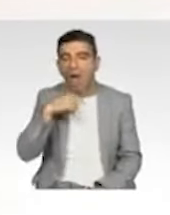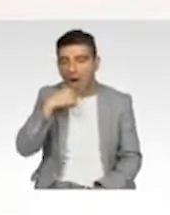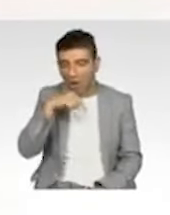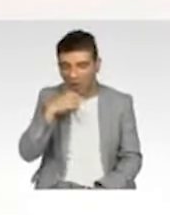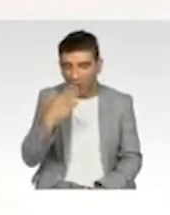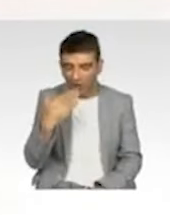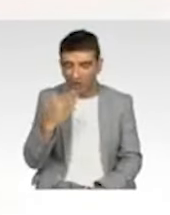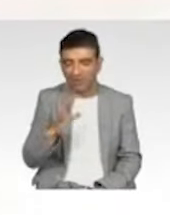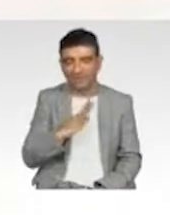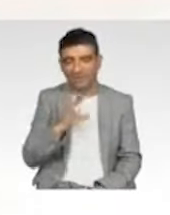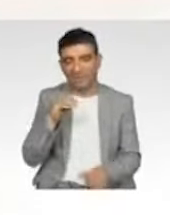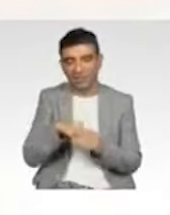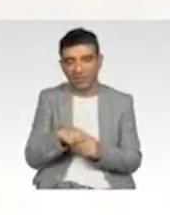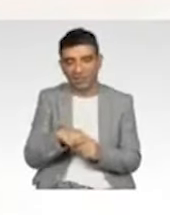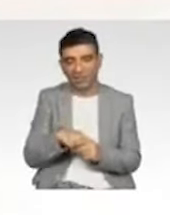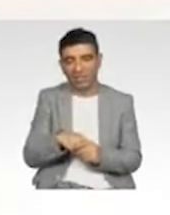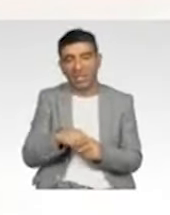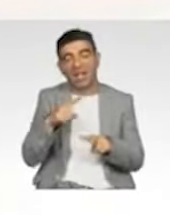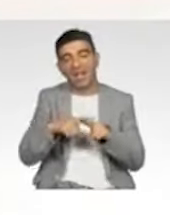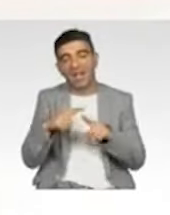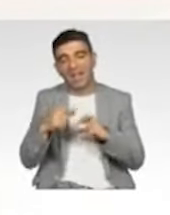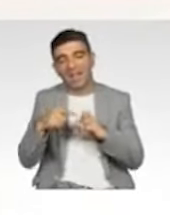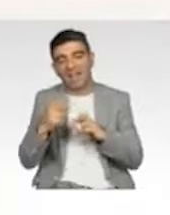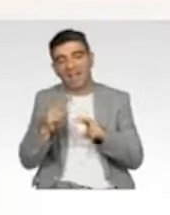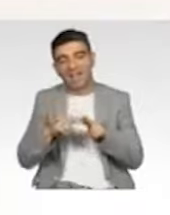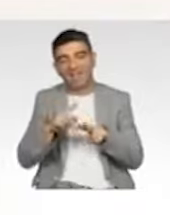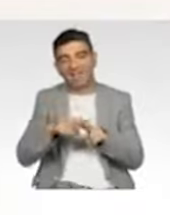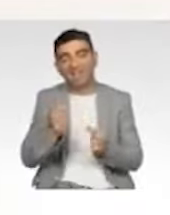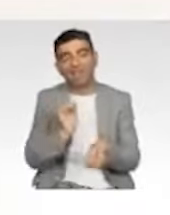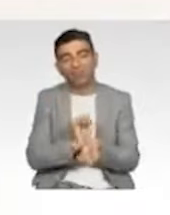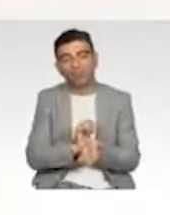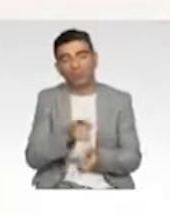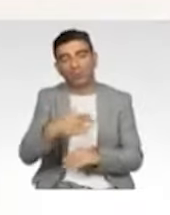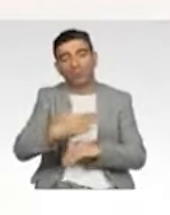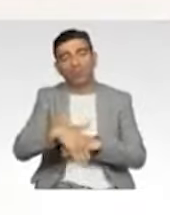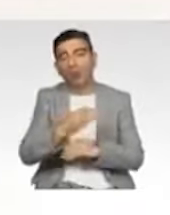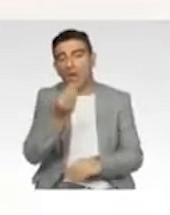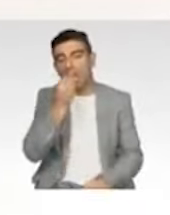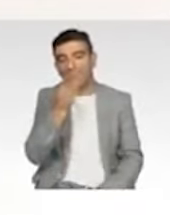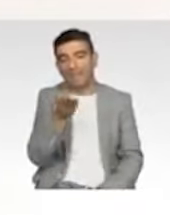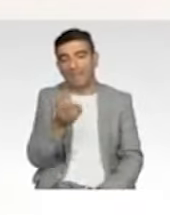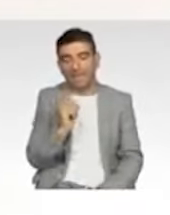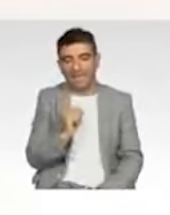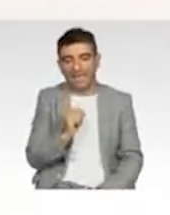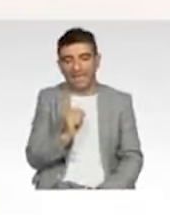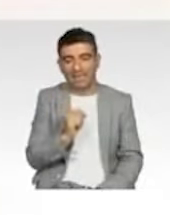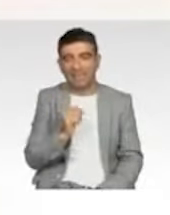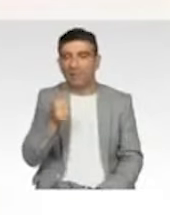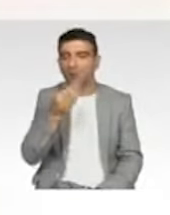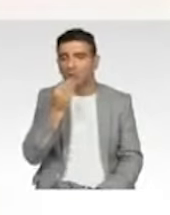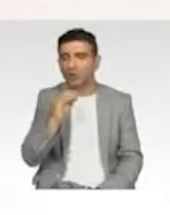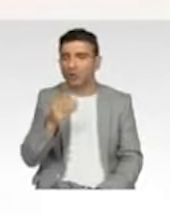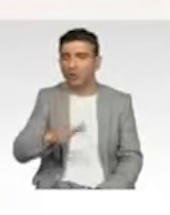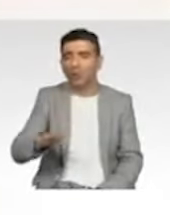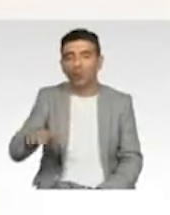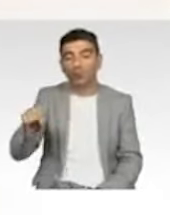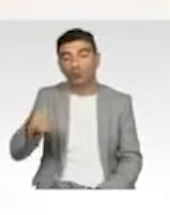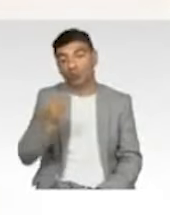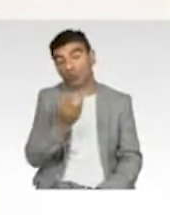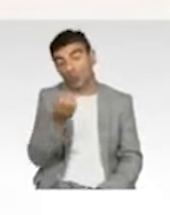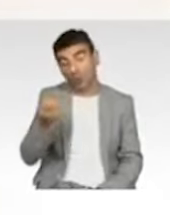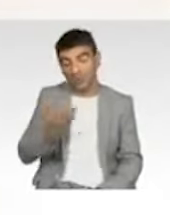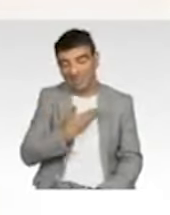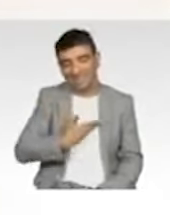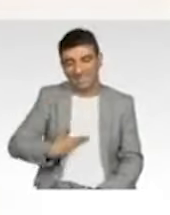hem zencefil var. Evet, böyle. Afrika mutfağı. Böyle, acı, evet, evet. Bu sokak yemeği. Sokak yemeği. Yani çocuklar bunu çok sever. Dediğim